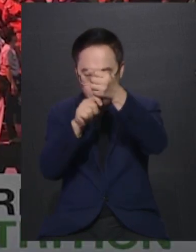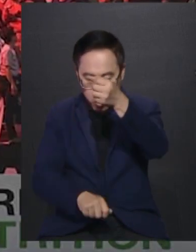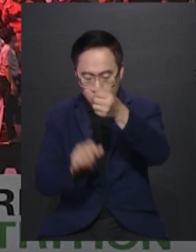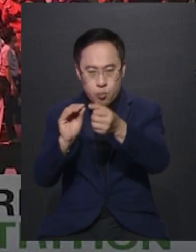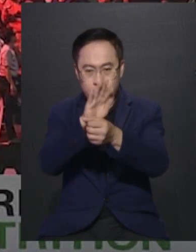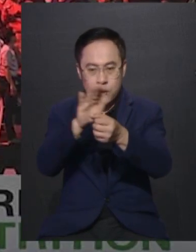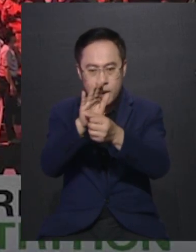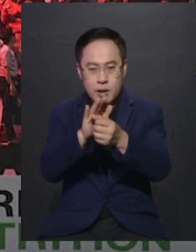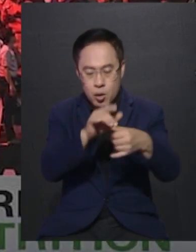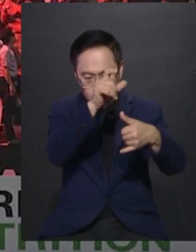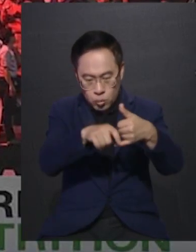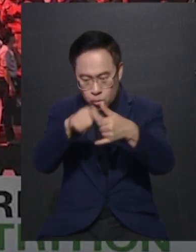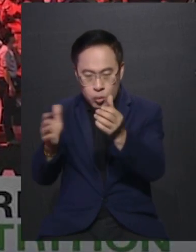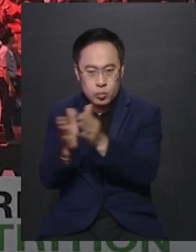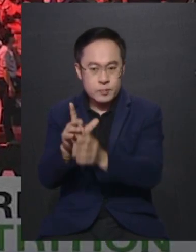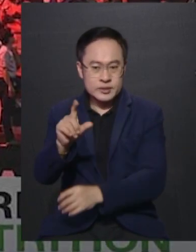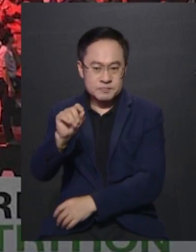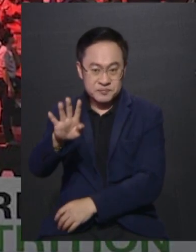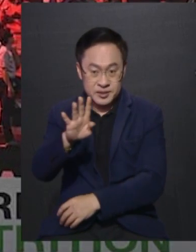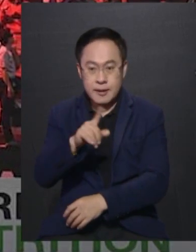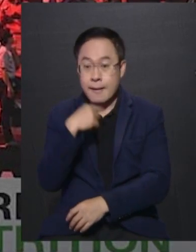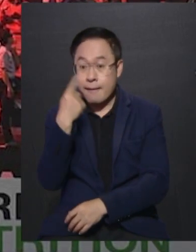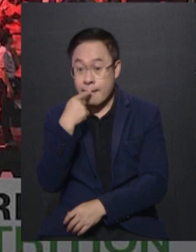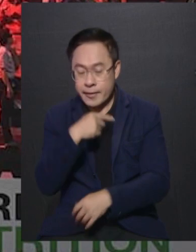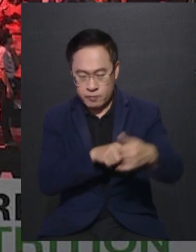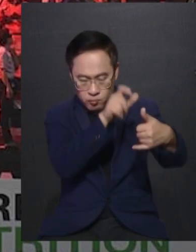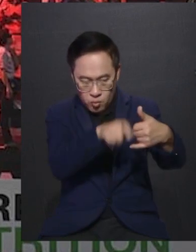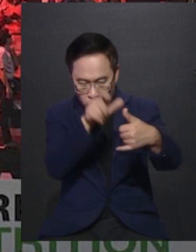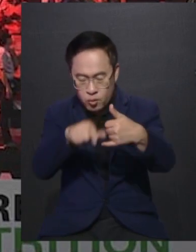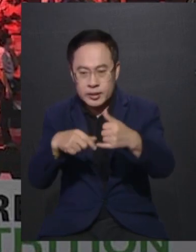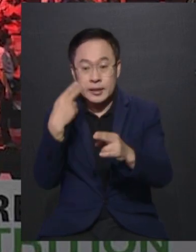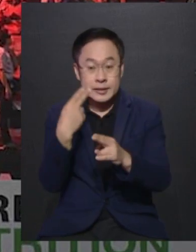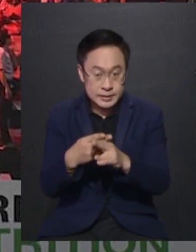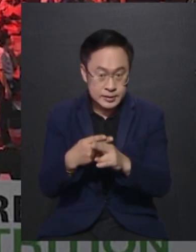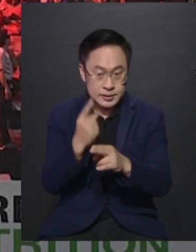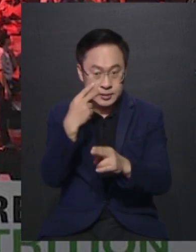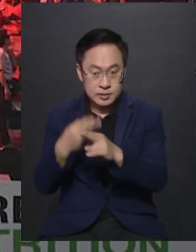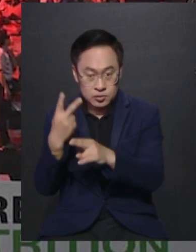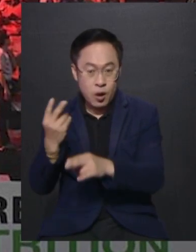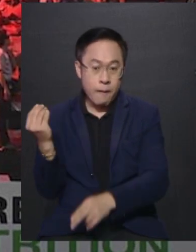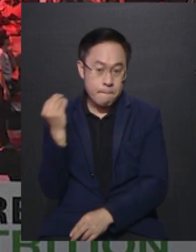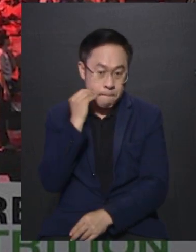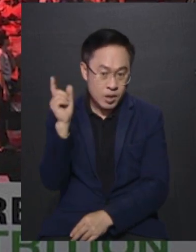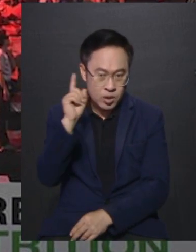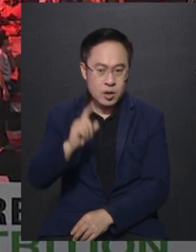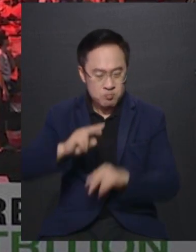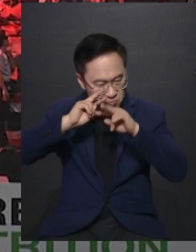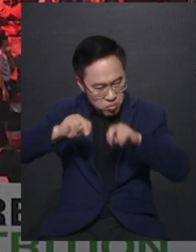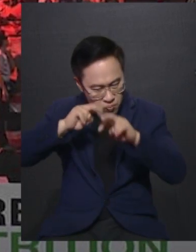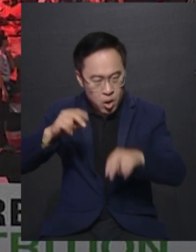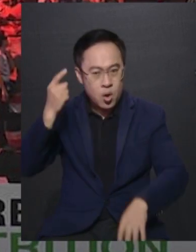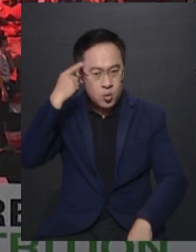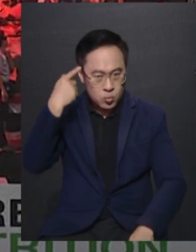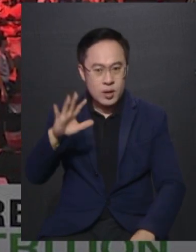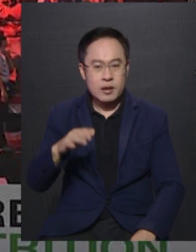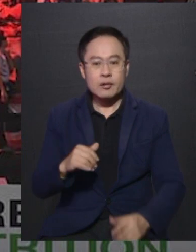ต้นปีด้วยค่ะ รู้หมดแล้วนะ รู้หมดแล้วรู้ชื่อรู้นามสกุลรู้ภูมิลำเนา โอ้ยเพราะว่าจริงๆเขาก็บอกว่า